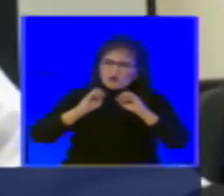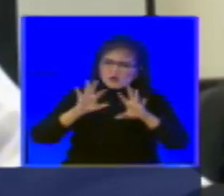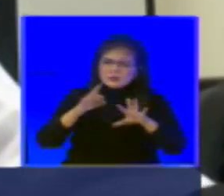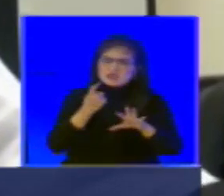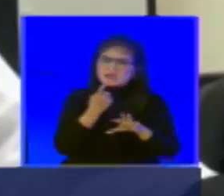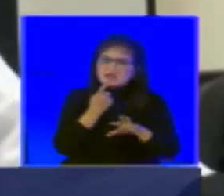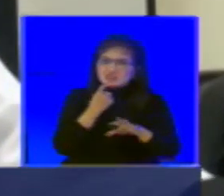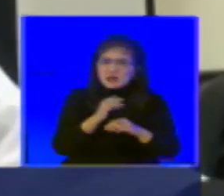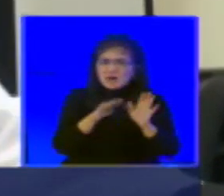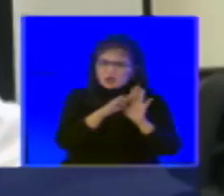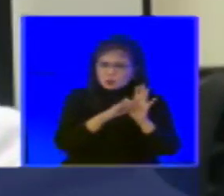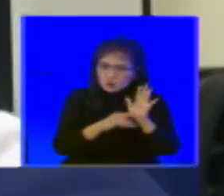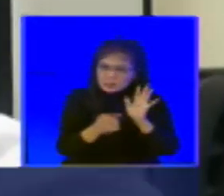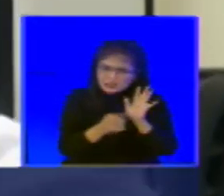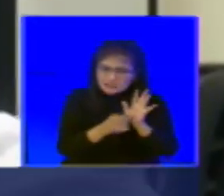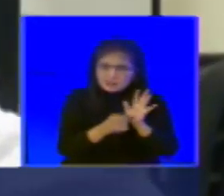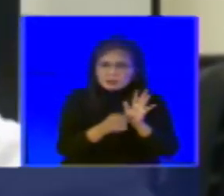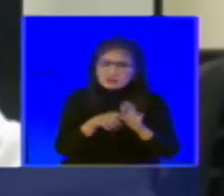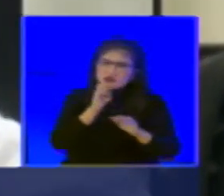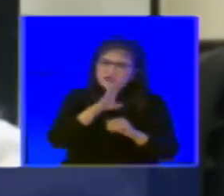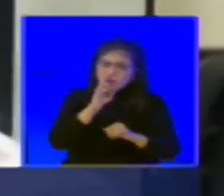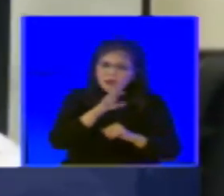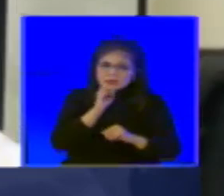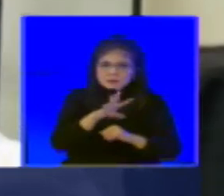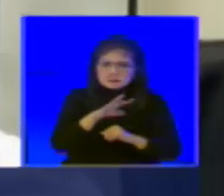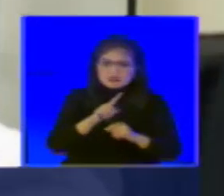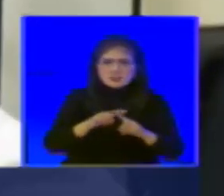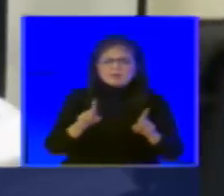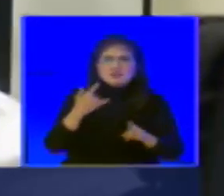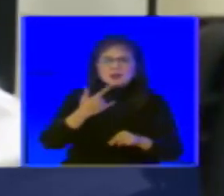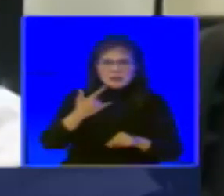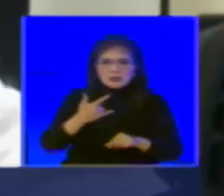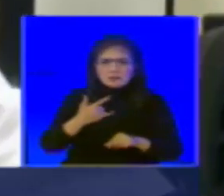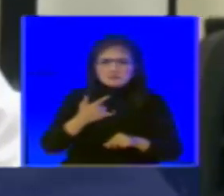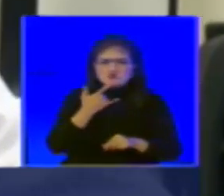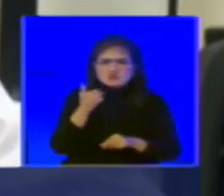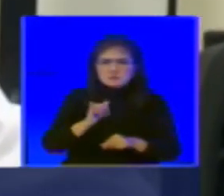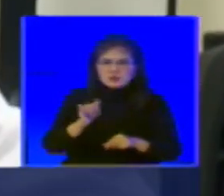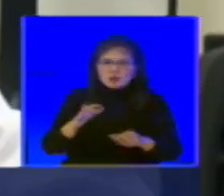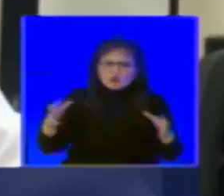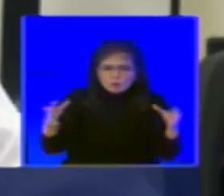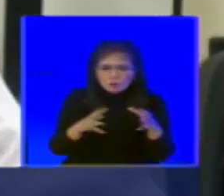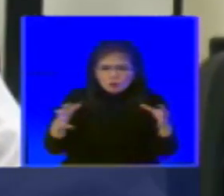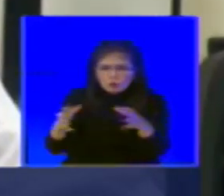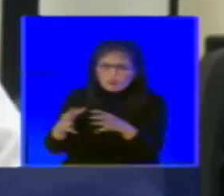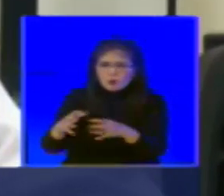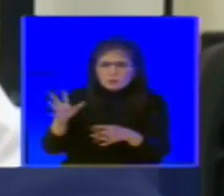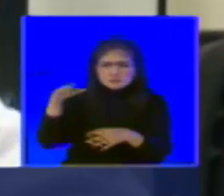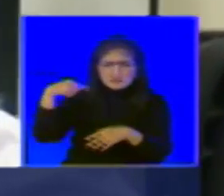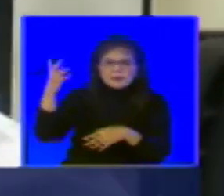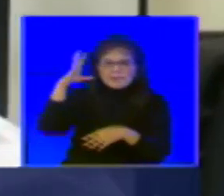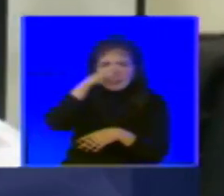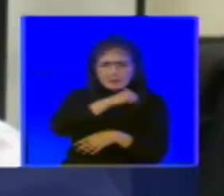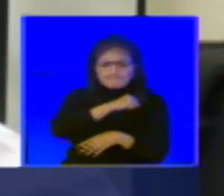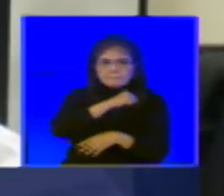apapun ya, dengan woro-woro bahasa Pekalongannya, tapi tetap aja mereka masih kumpul-kumpul sampai malam. Nah, saya pikir